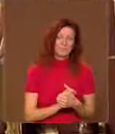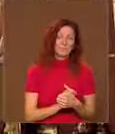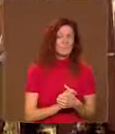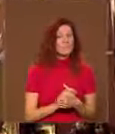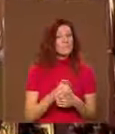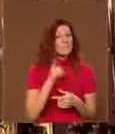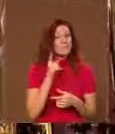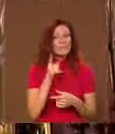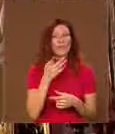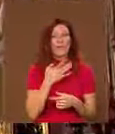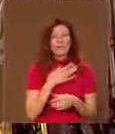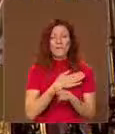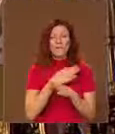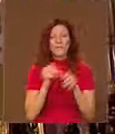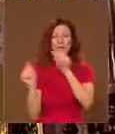Спуснатата завеса